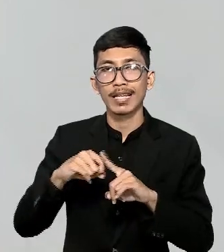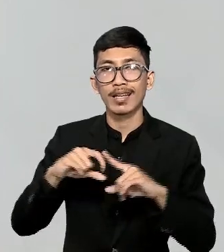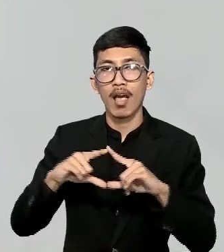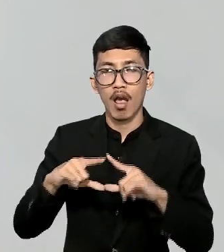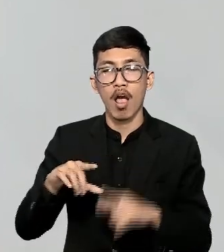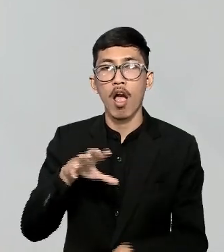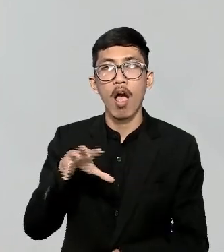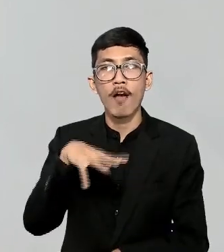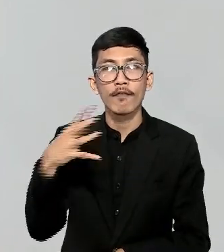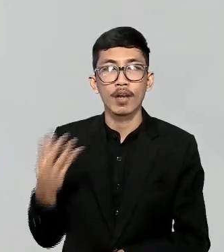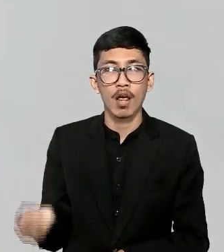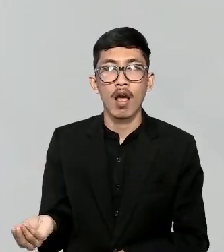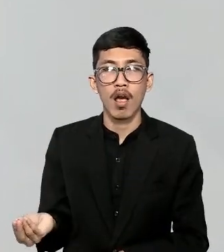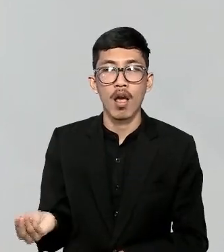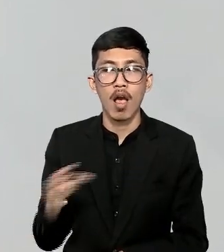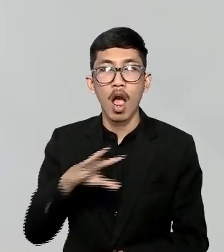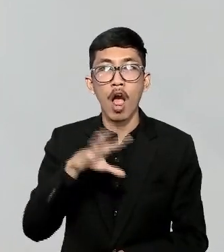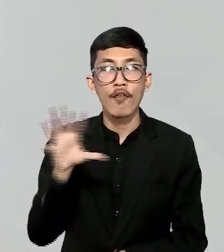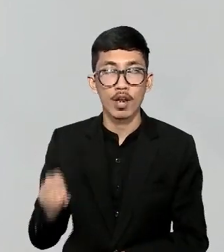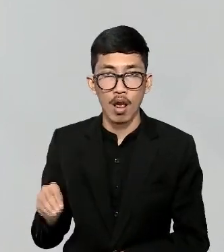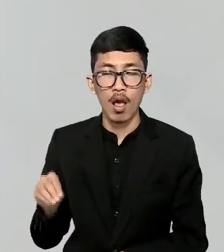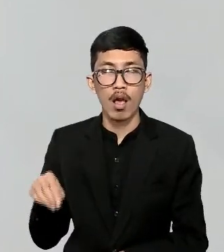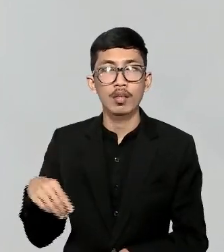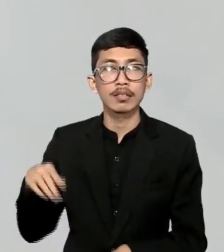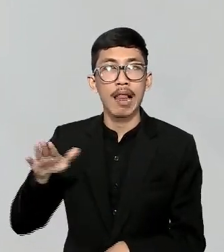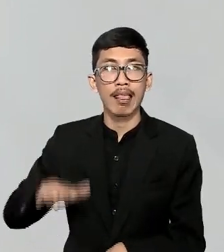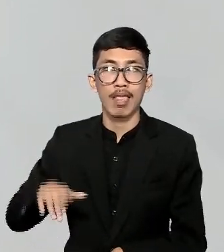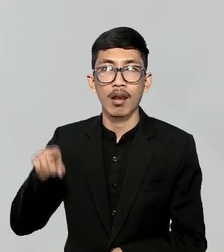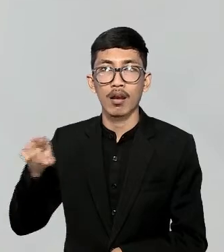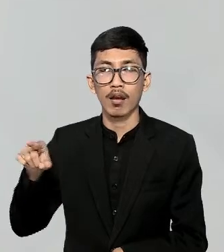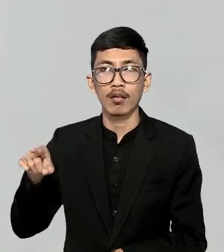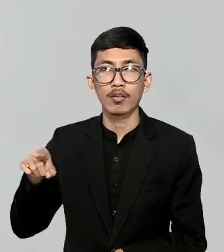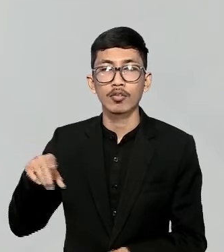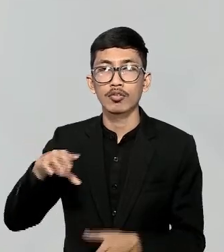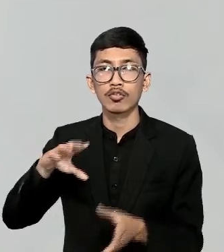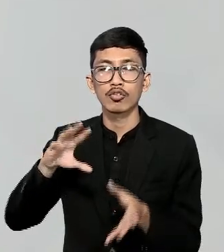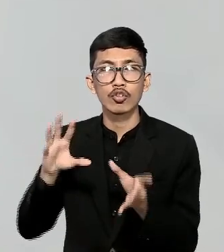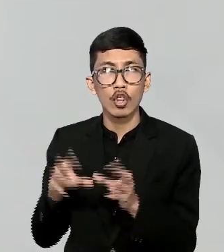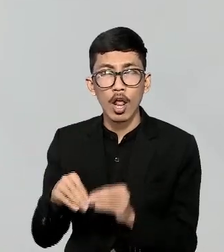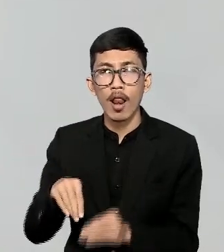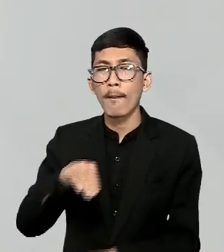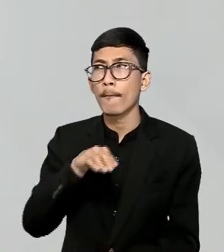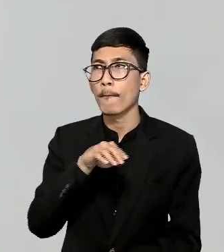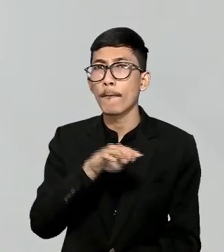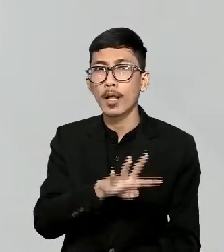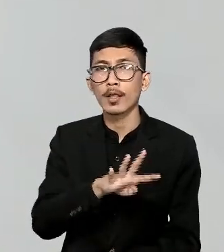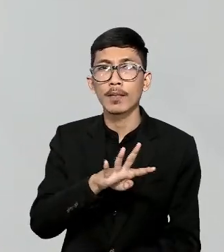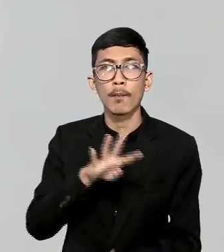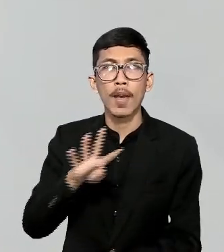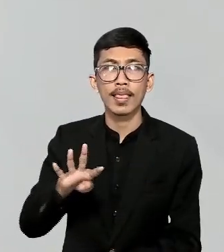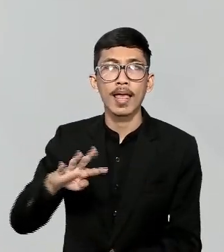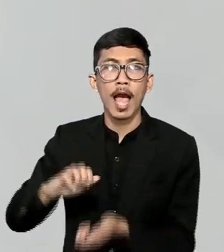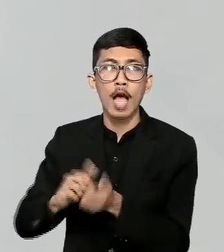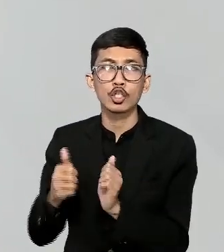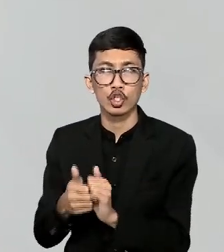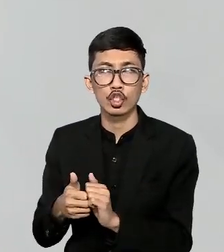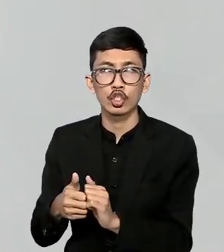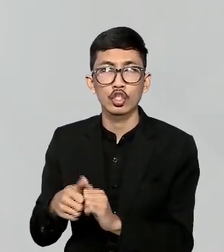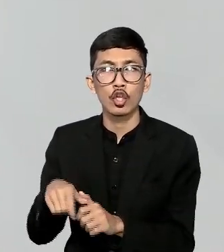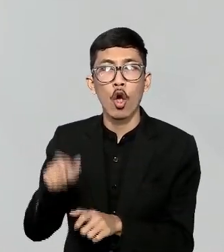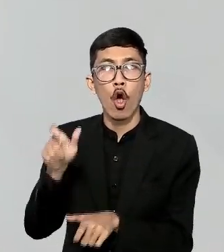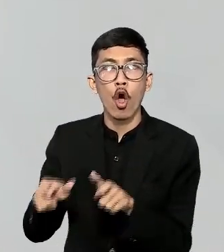meningkat secara cepat dan tanggal 30 Nov terdapat 44 kasus terkonfirmasi omicron Yang